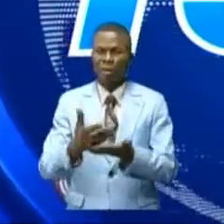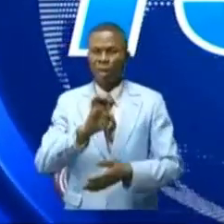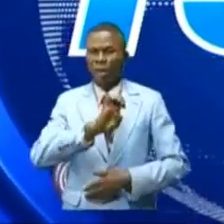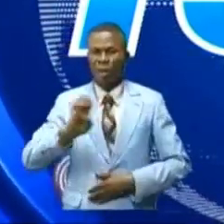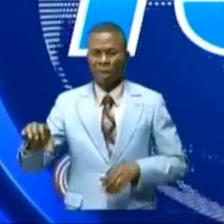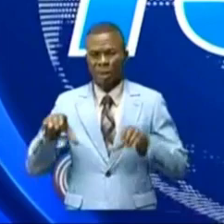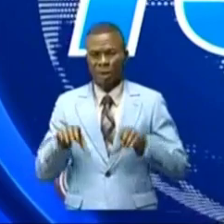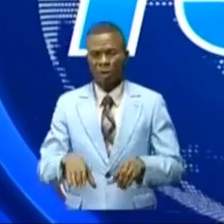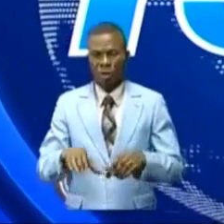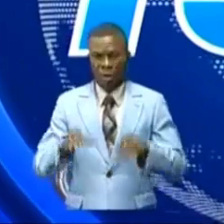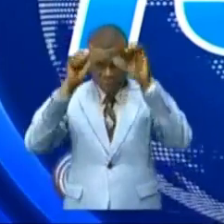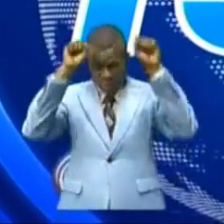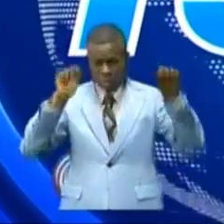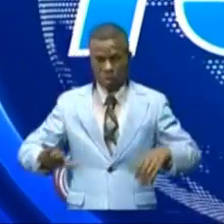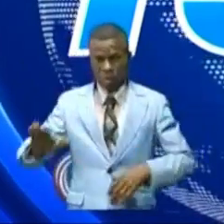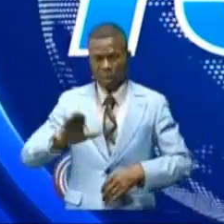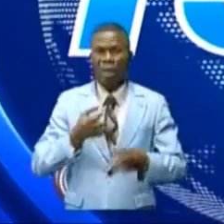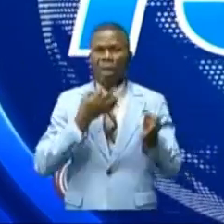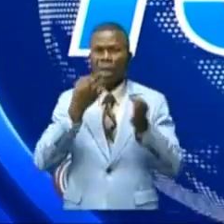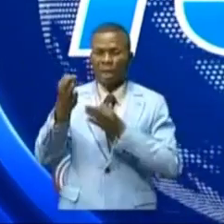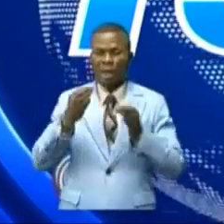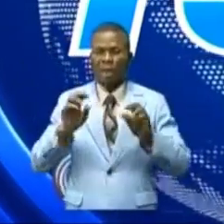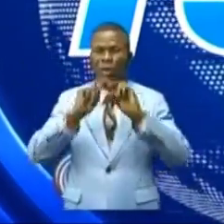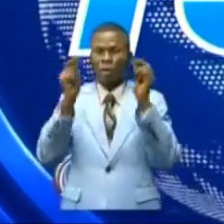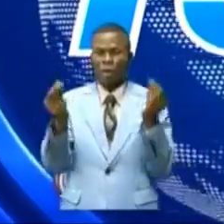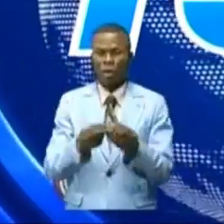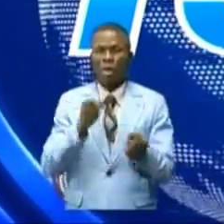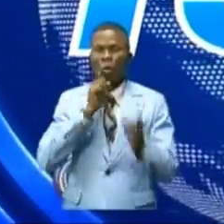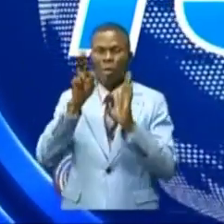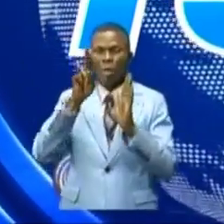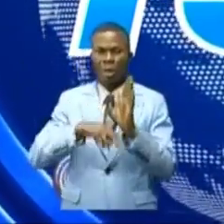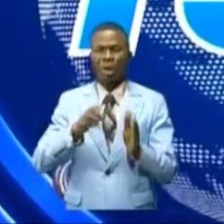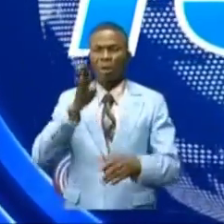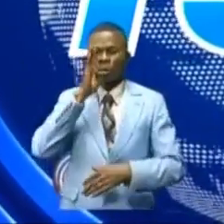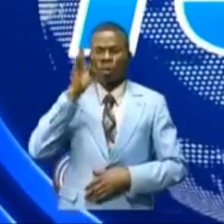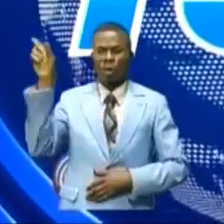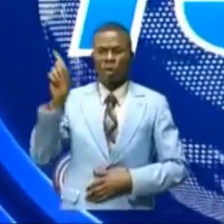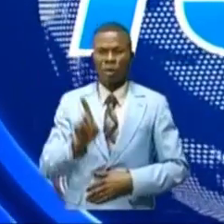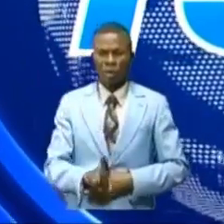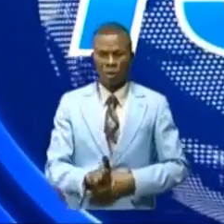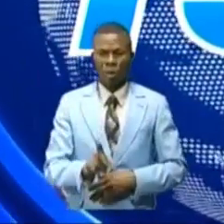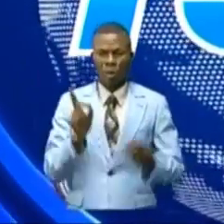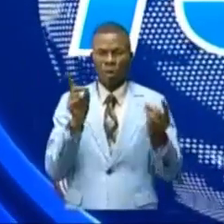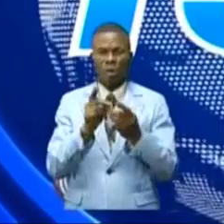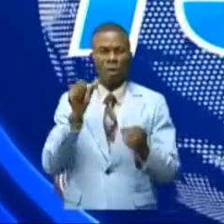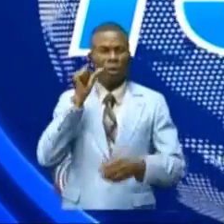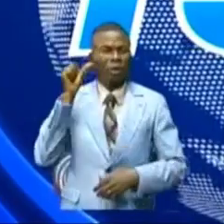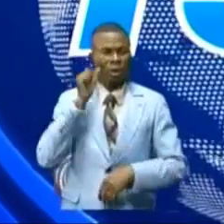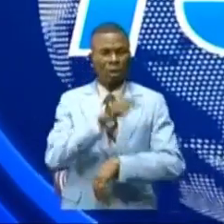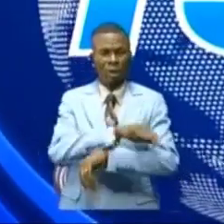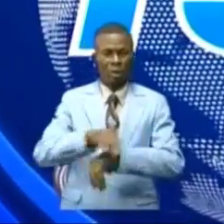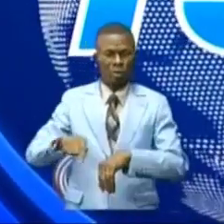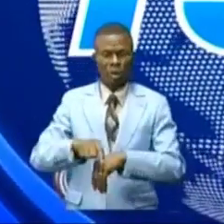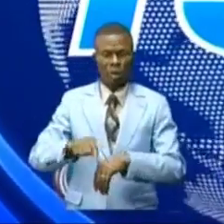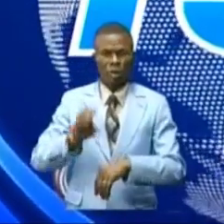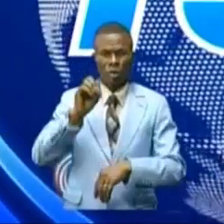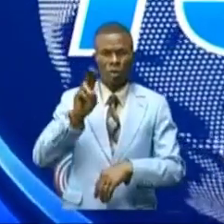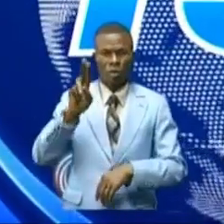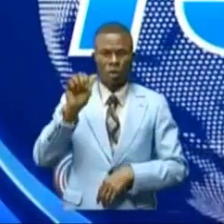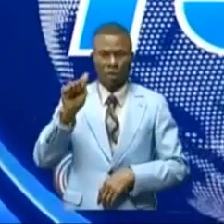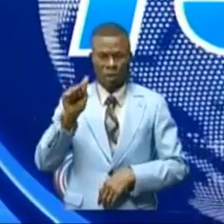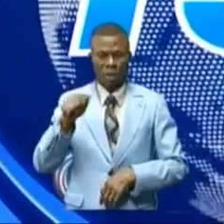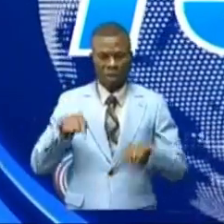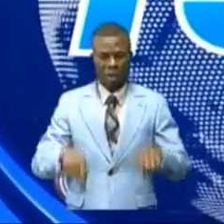Le président de la République l'a fait savoir à la délégation des parlementaires belges qu'il a rencontré hier à la Cité de l'Union africaine